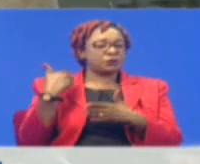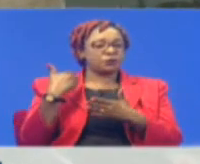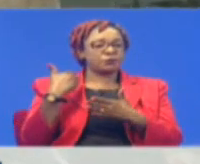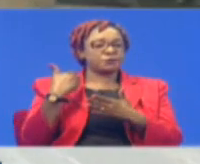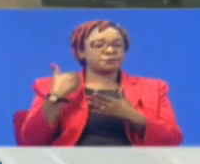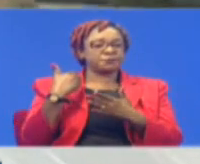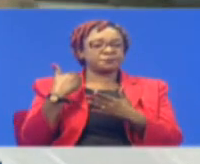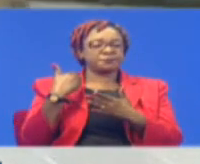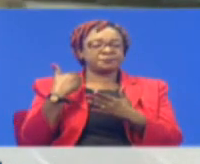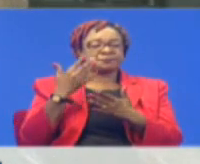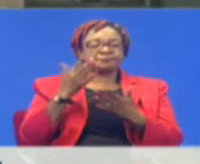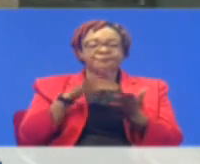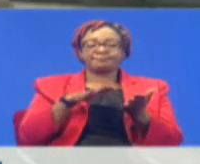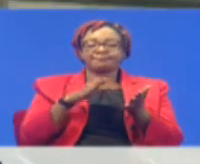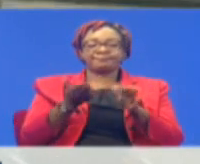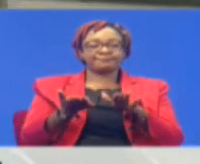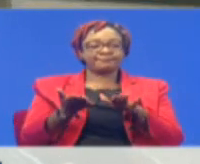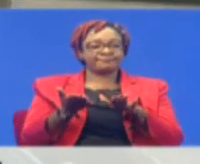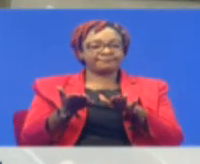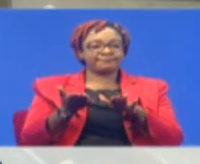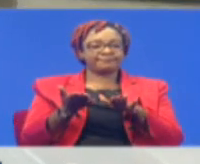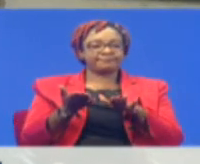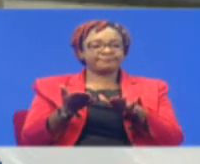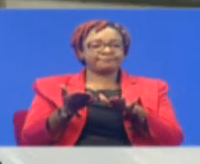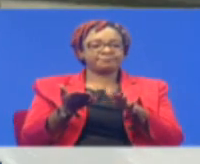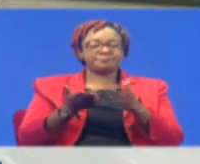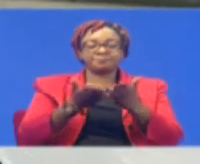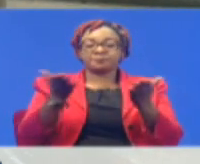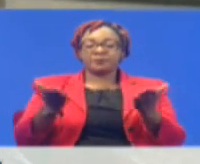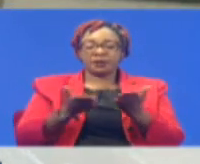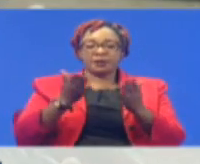rested here in Nairobi Hospital